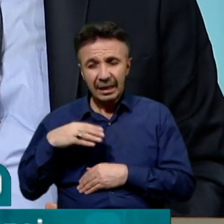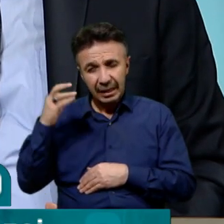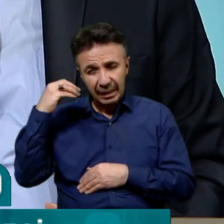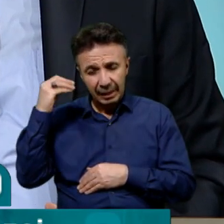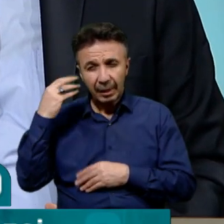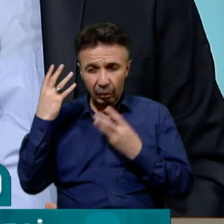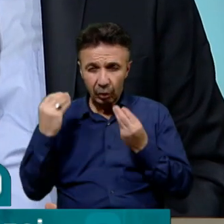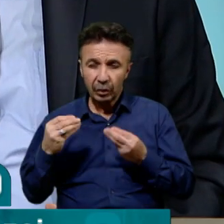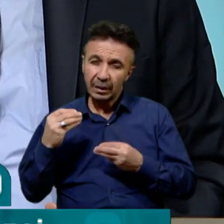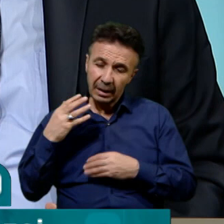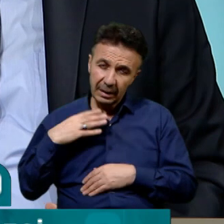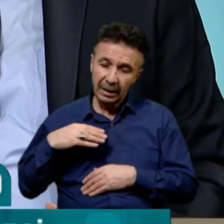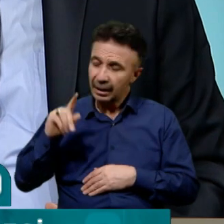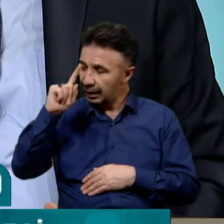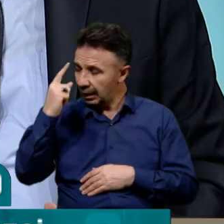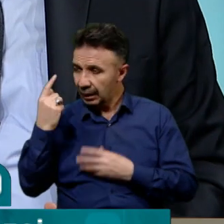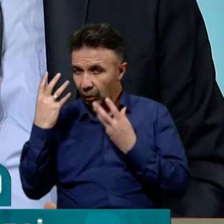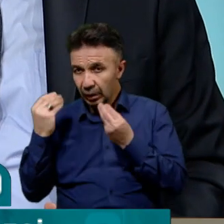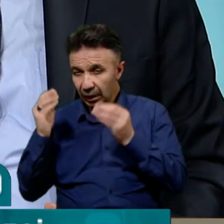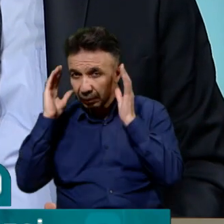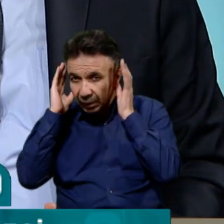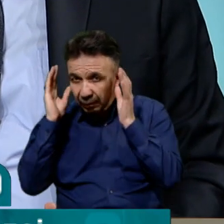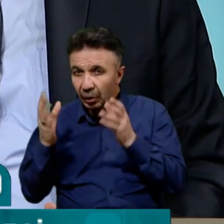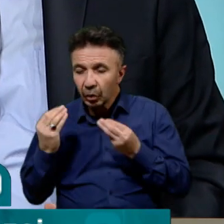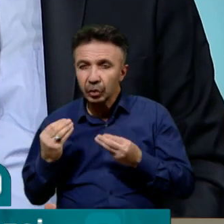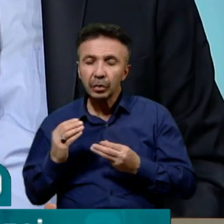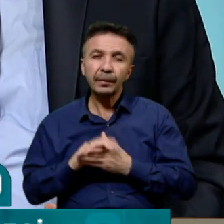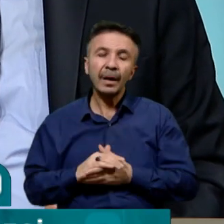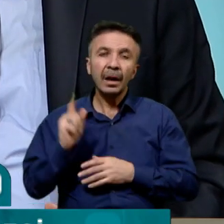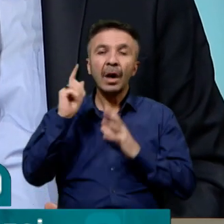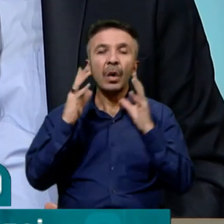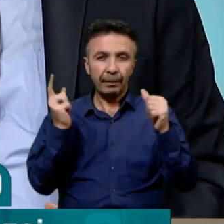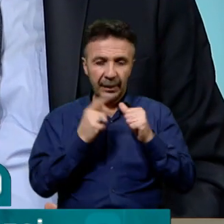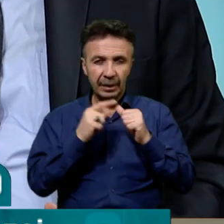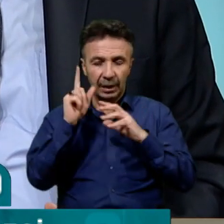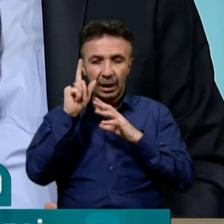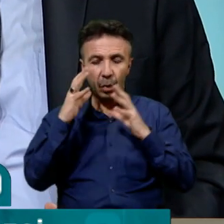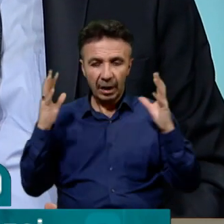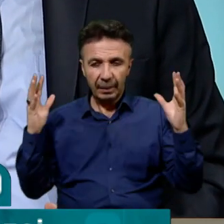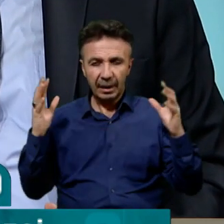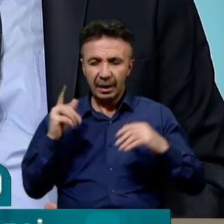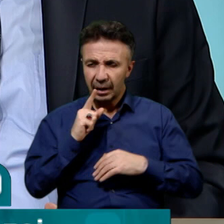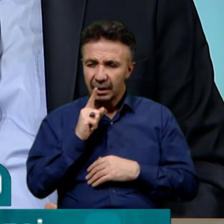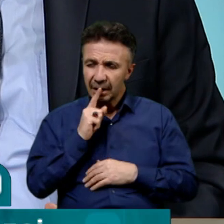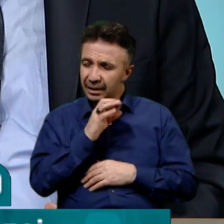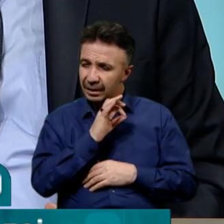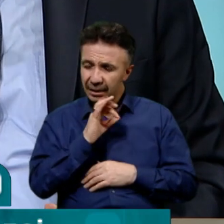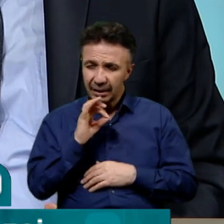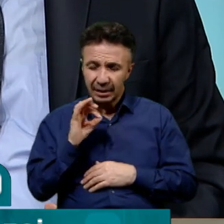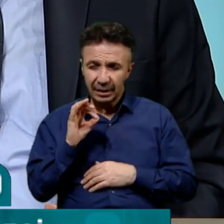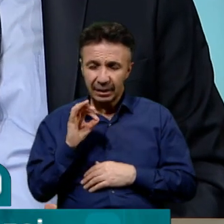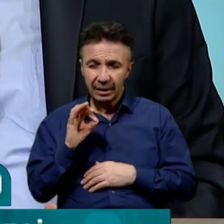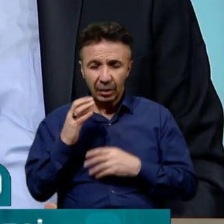olsun ister tek başına kılan kişi olsun intikal tekbirlerini sessiz aldığı vakitte sesli